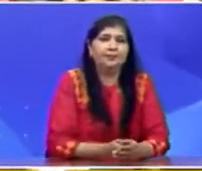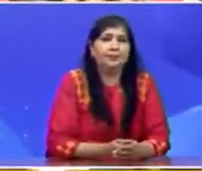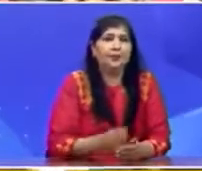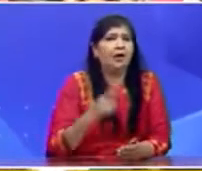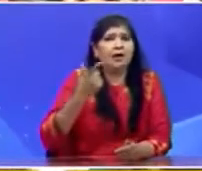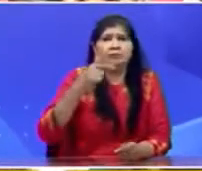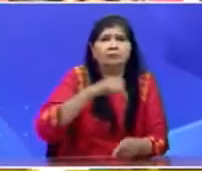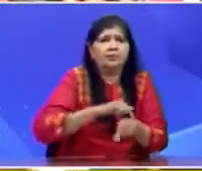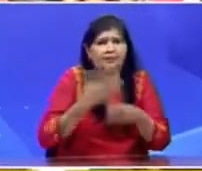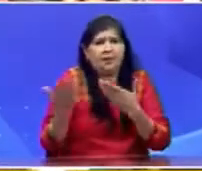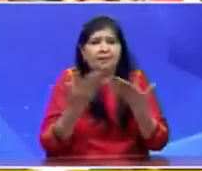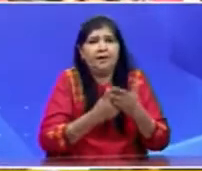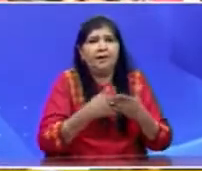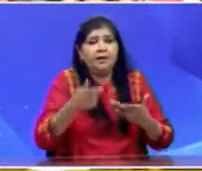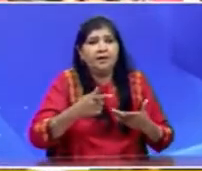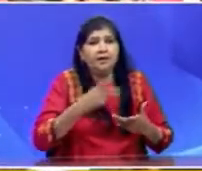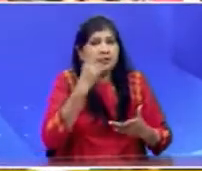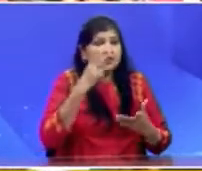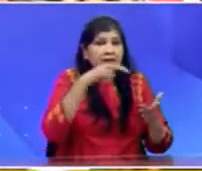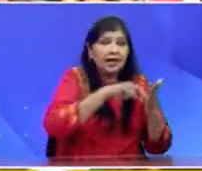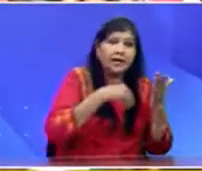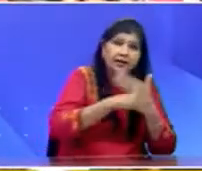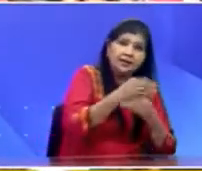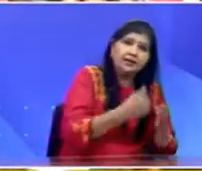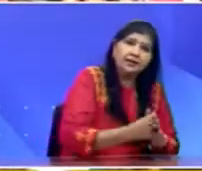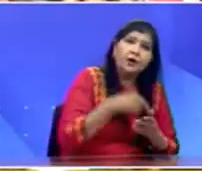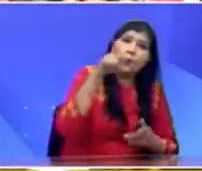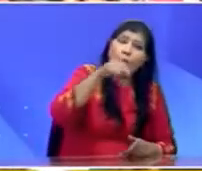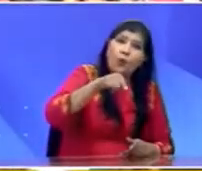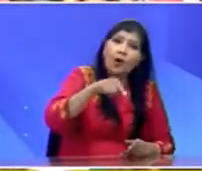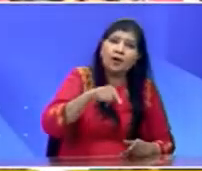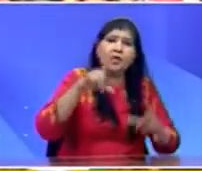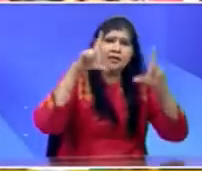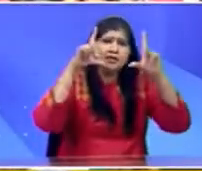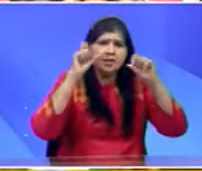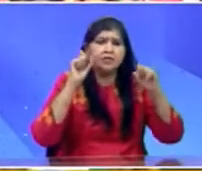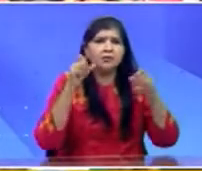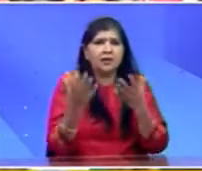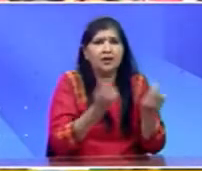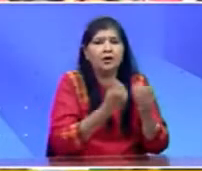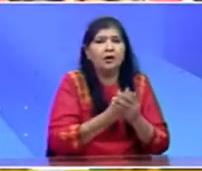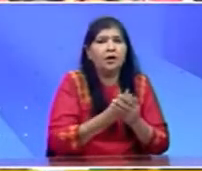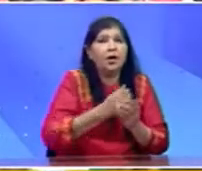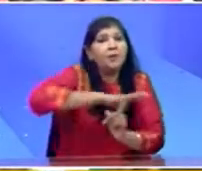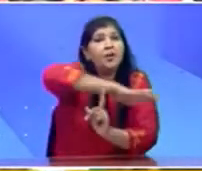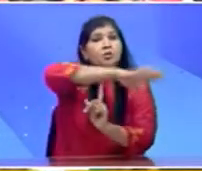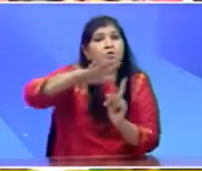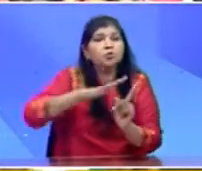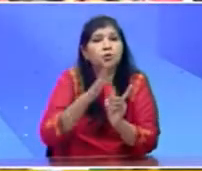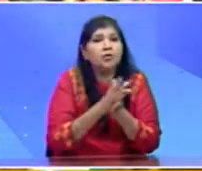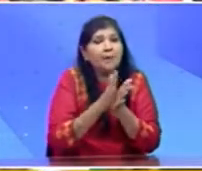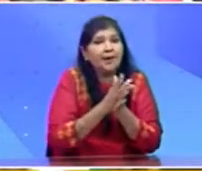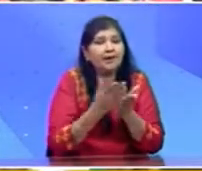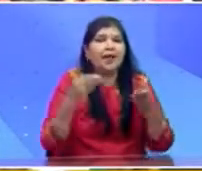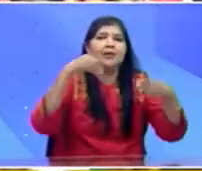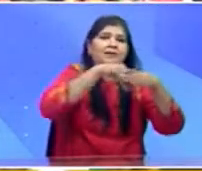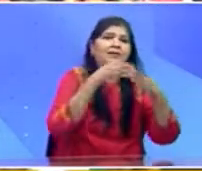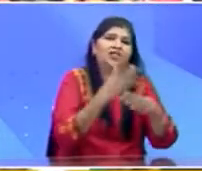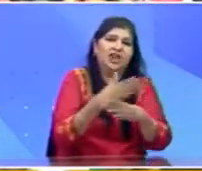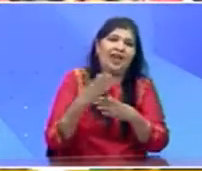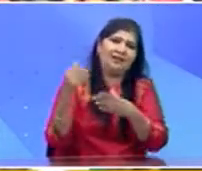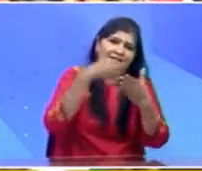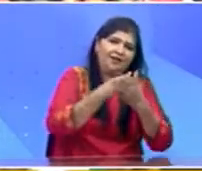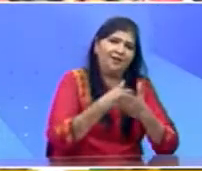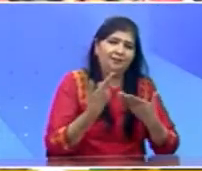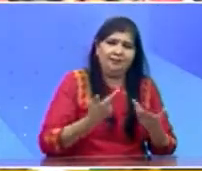भी ऐसे मेलों में जाएं, वहां की तस्वीरें सोशल मीडिया पर भी शेयर करें।